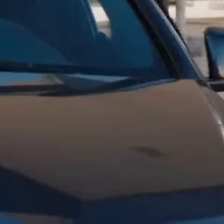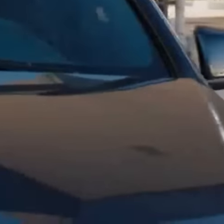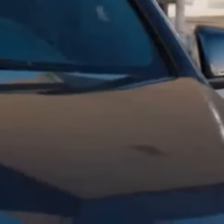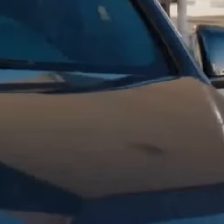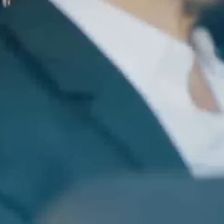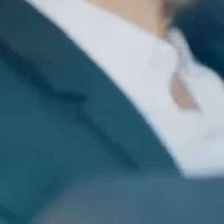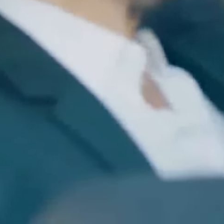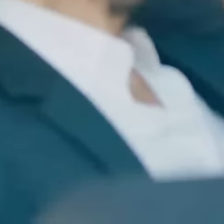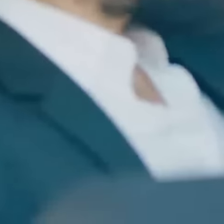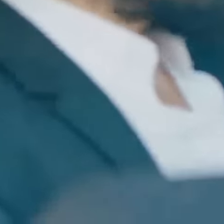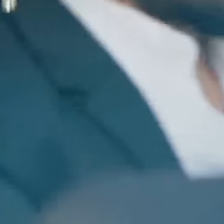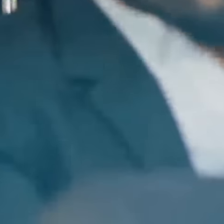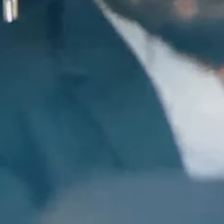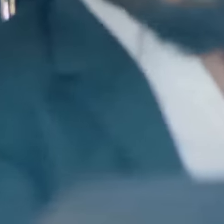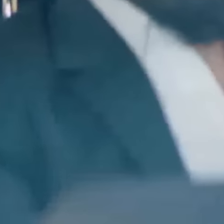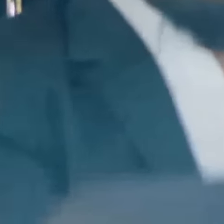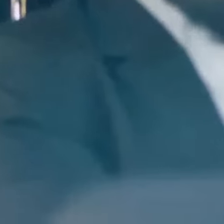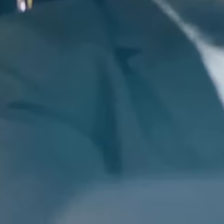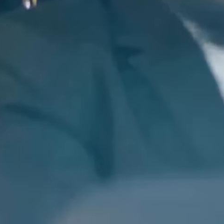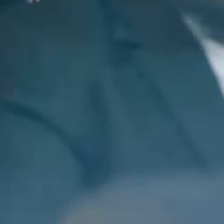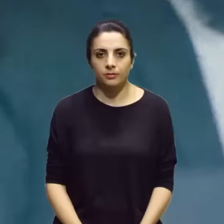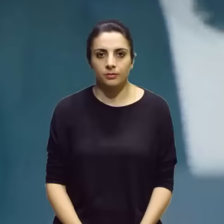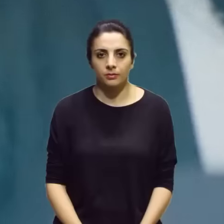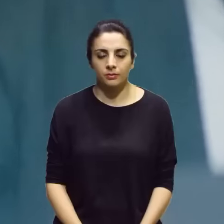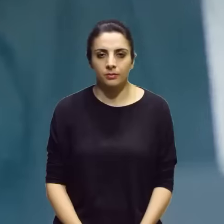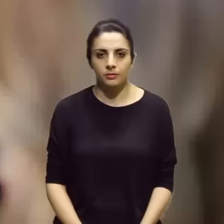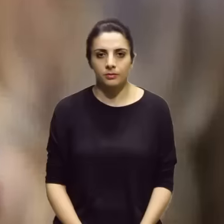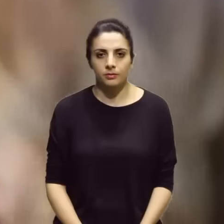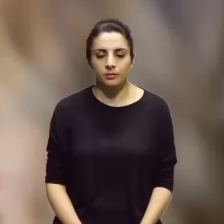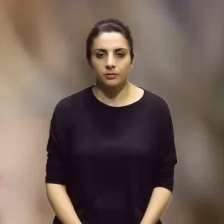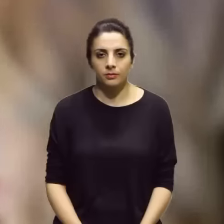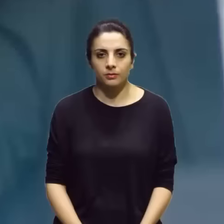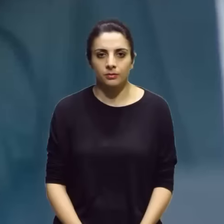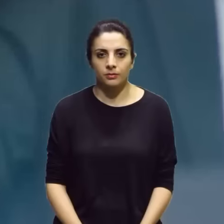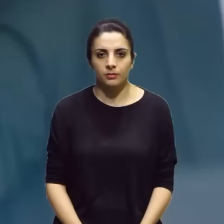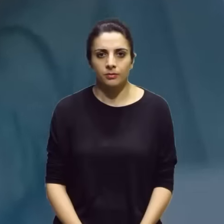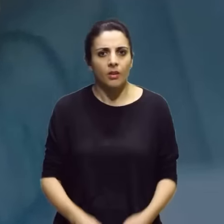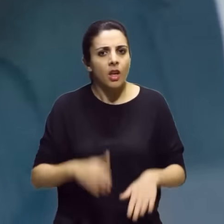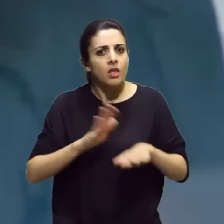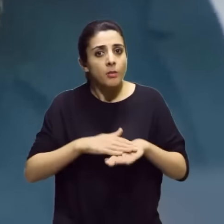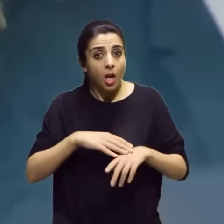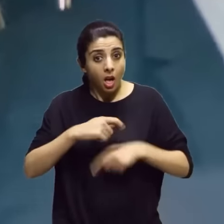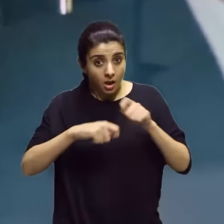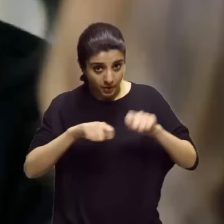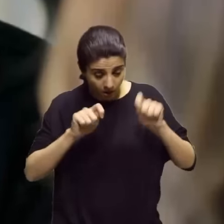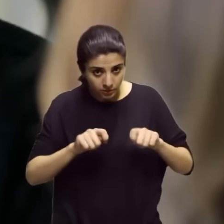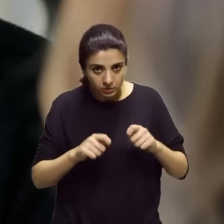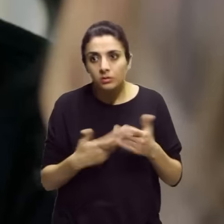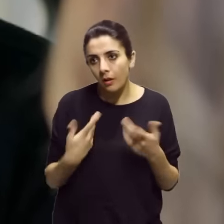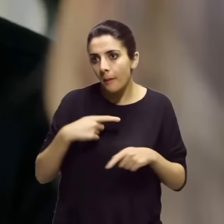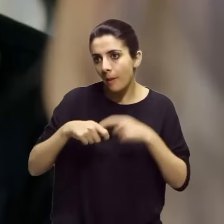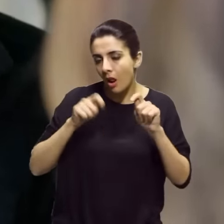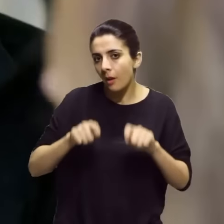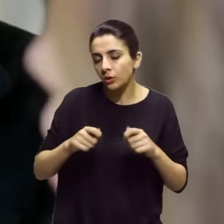Tahir dönüp Zeyno'ya baktı. Sinan etrafa göz gezdirip arabaya bindi. Ya ne yapıyorsun? Elimi mi bağlayacaksın?